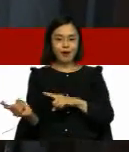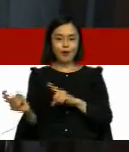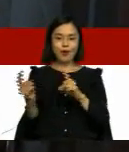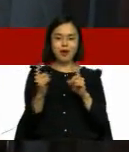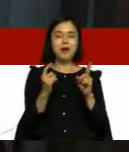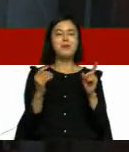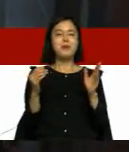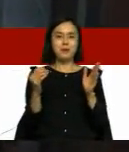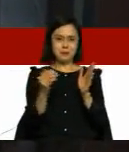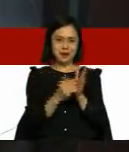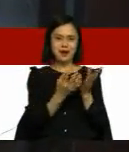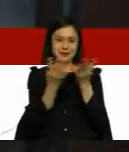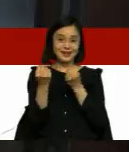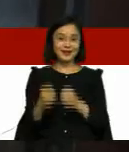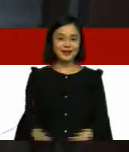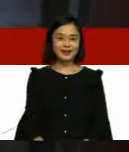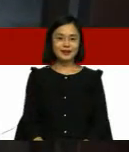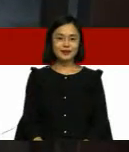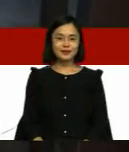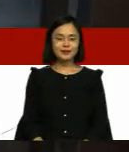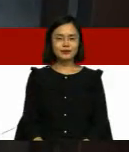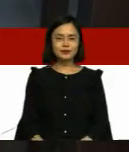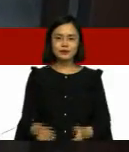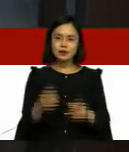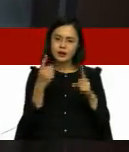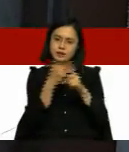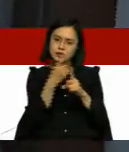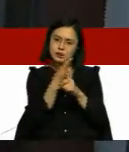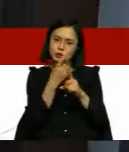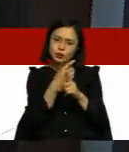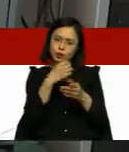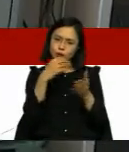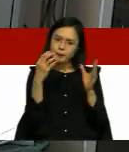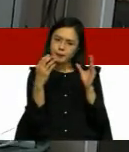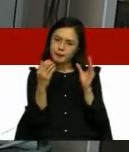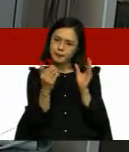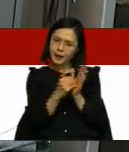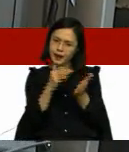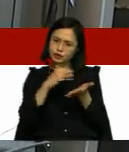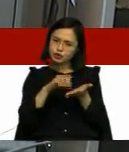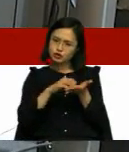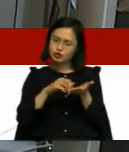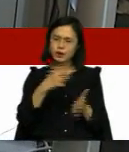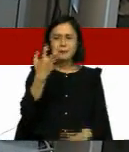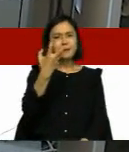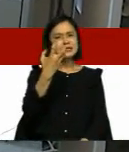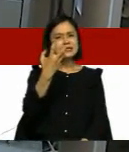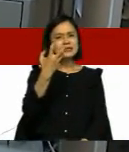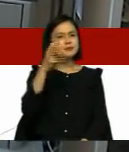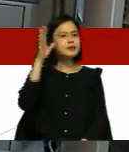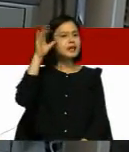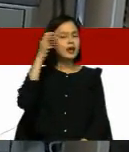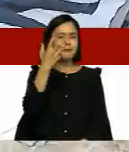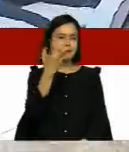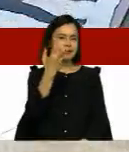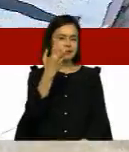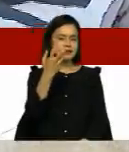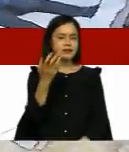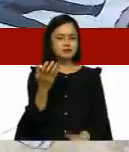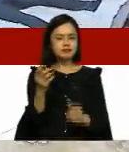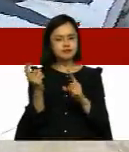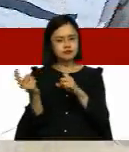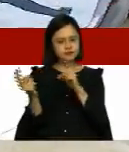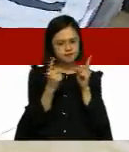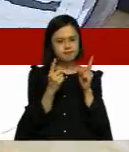치료를 하셨어요? 30, 40, 한 80마리 정도? 꽤 많은. 그렇군요. 자, 그리고